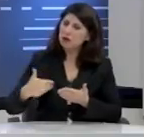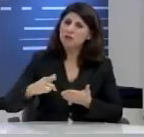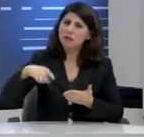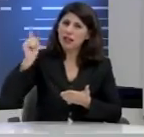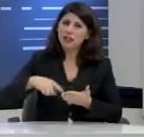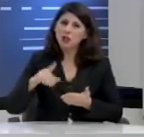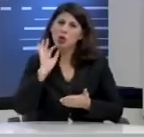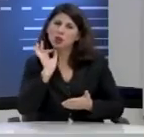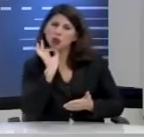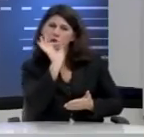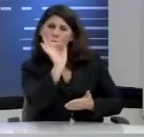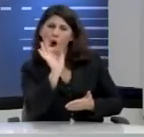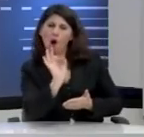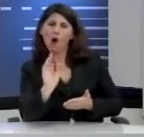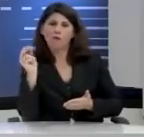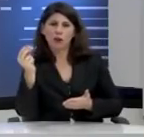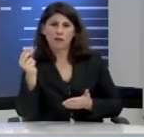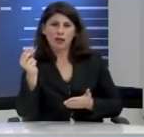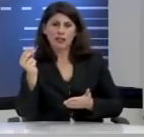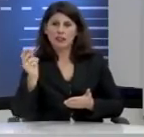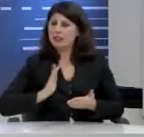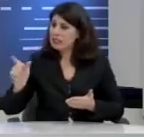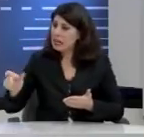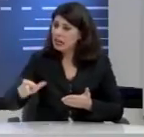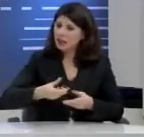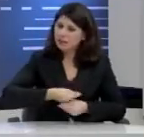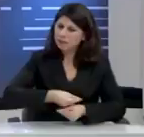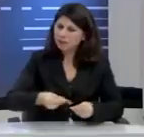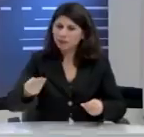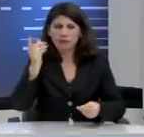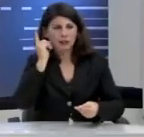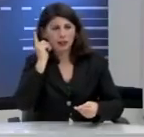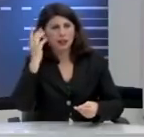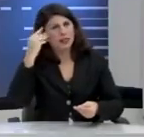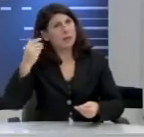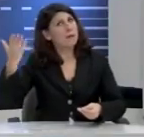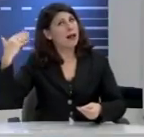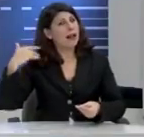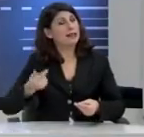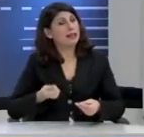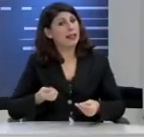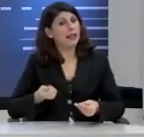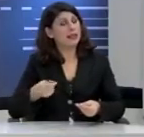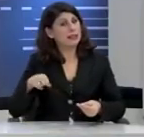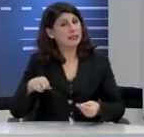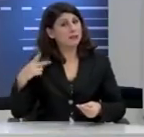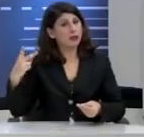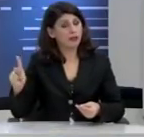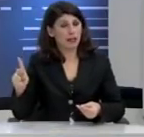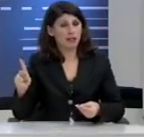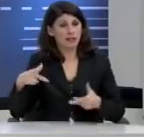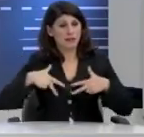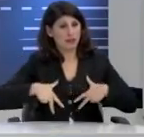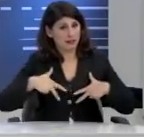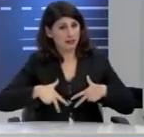βουλευτές, στελέχη σας να δίνουν τα τηλέφωνά τους, να ξεχνάτε τι έγινε στο παρελθόν σε σχέση με τις δικές